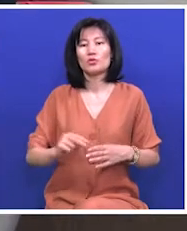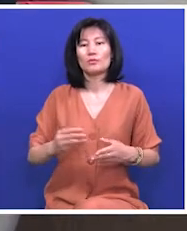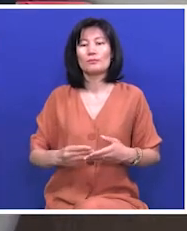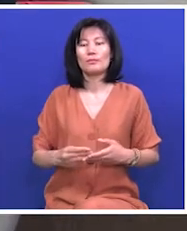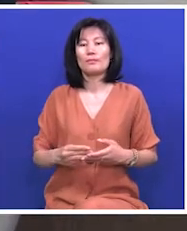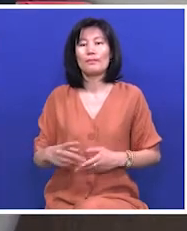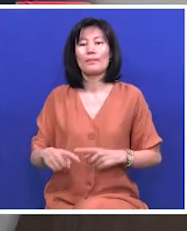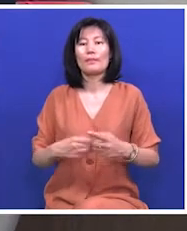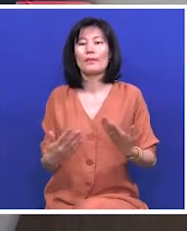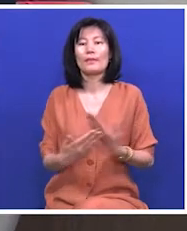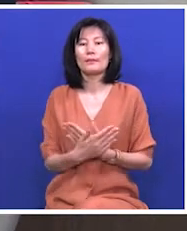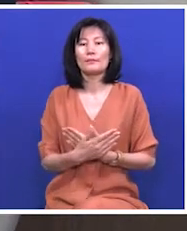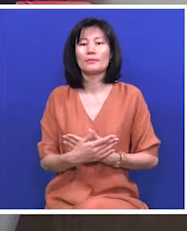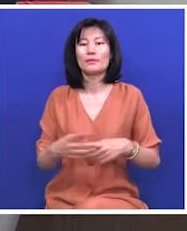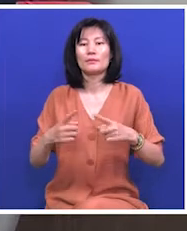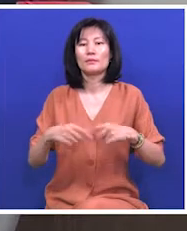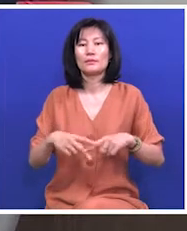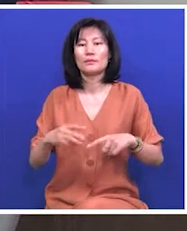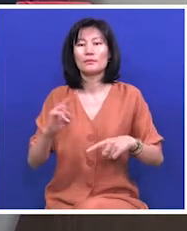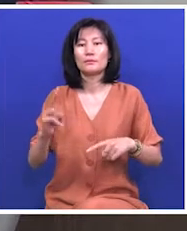дұрыстап, сосын бар қайтан берілді.